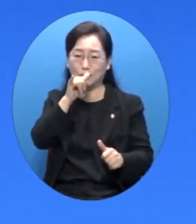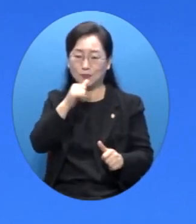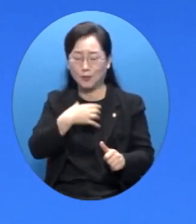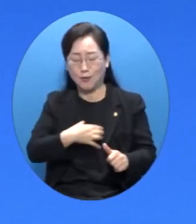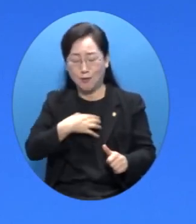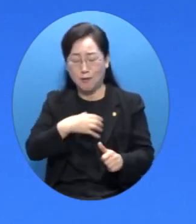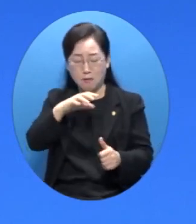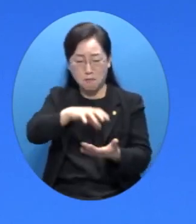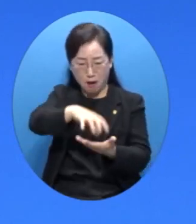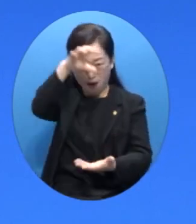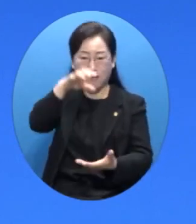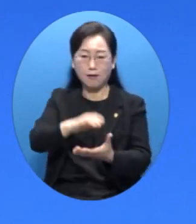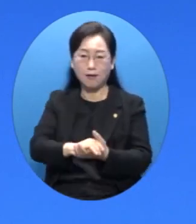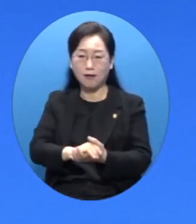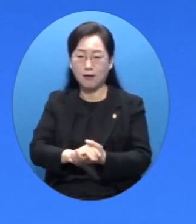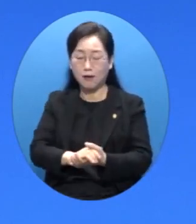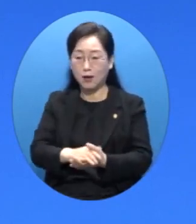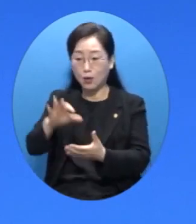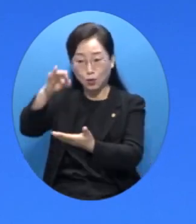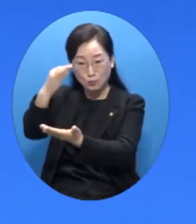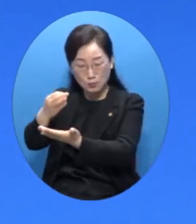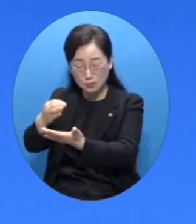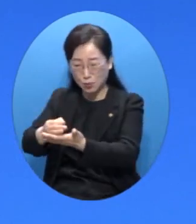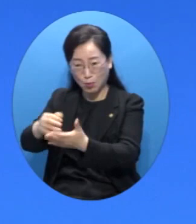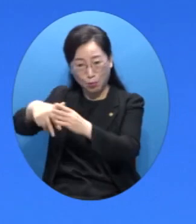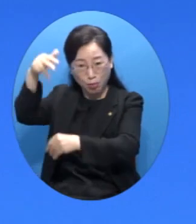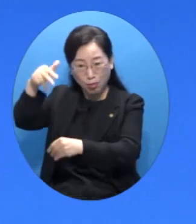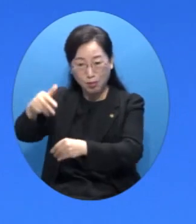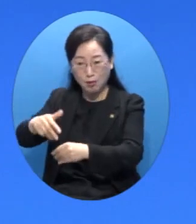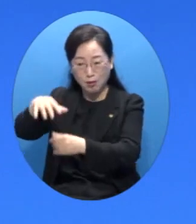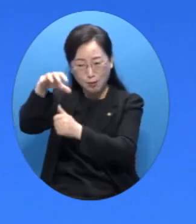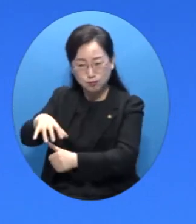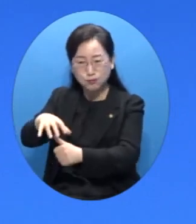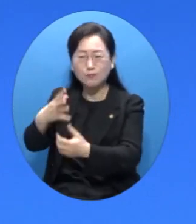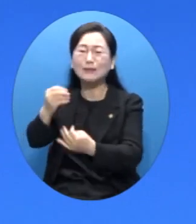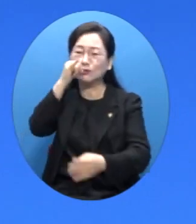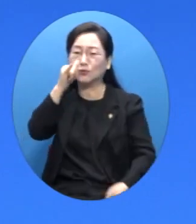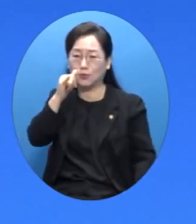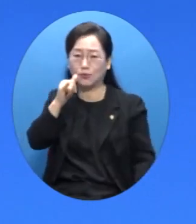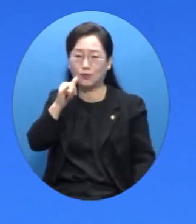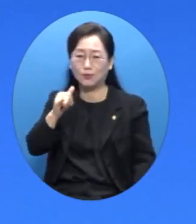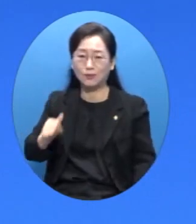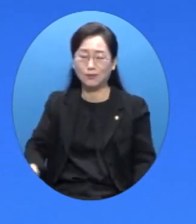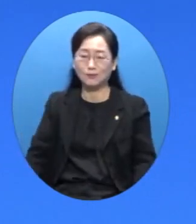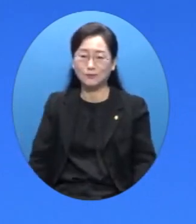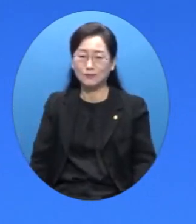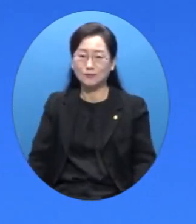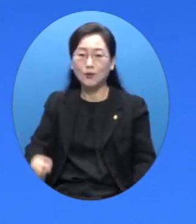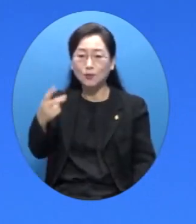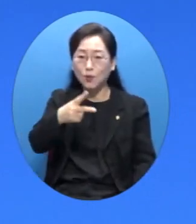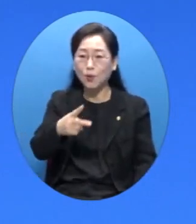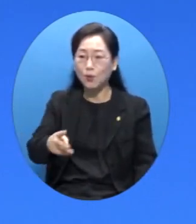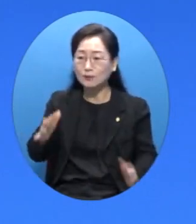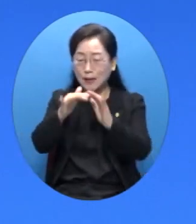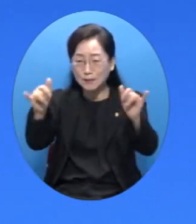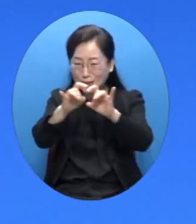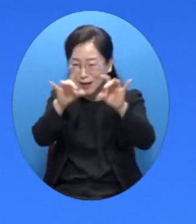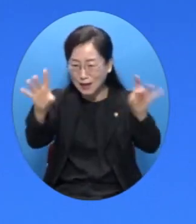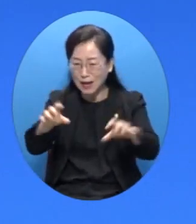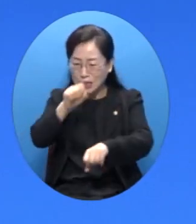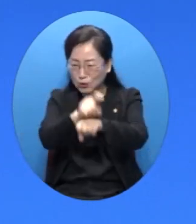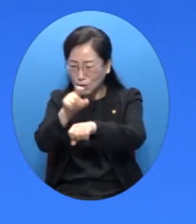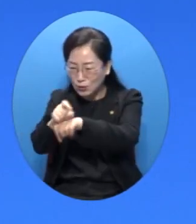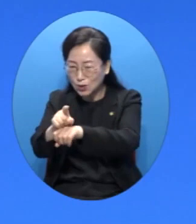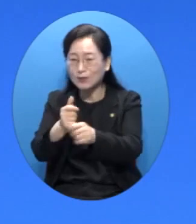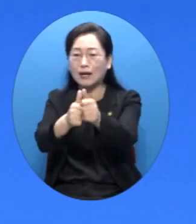걱정할 것이 너무나 많습니다. 없는 사람은 없는 사람대로 마음에 누리는 것이 많이 있습니다. 또 사람들이 각기 제 성격에